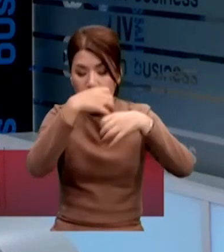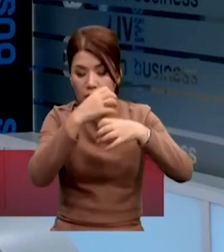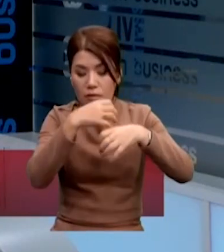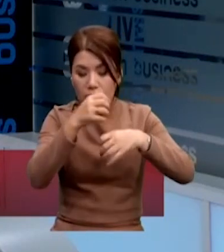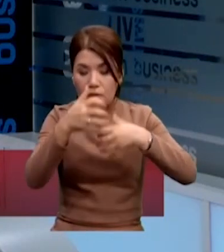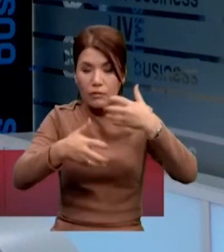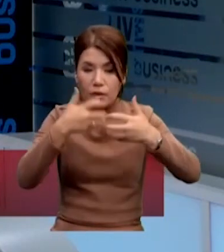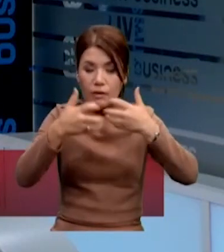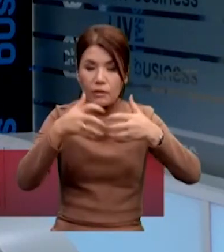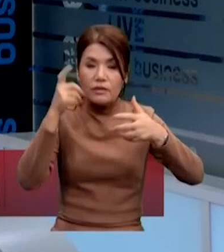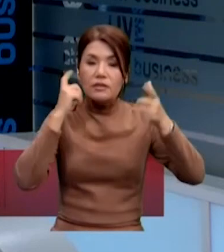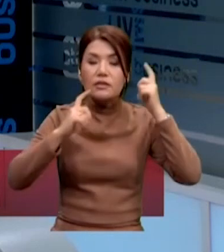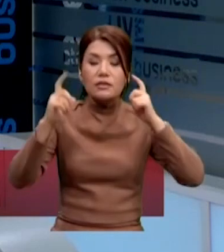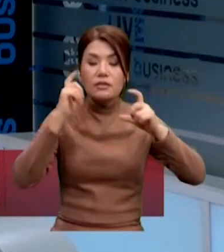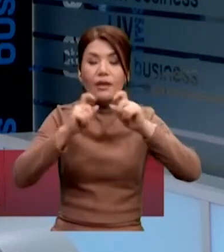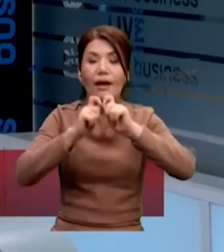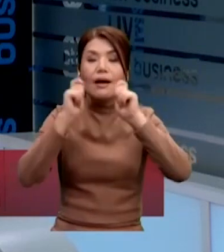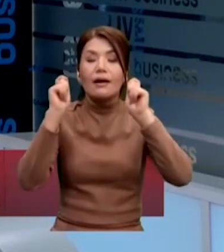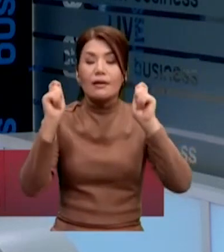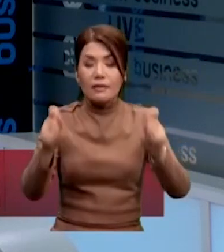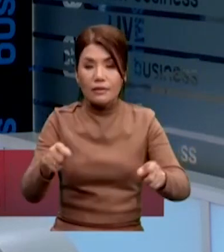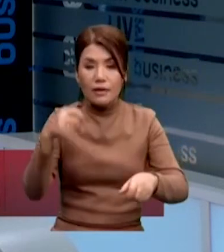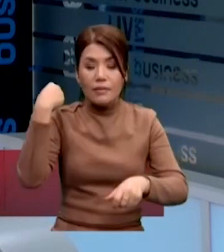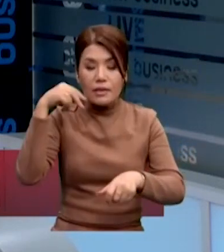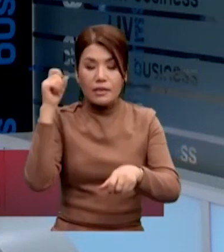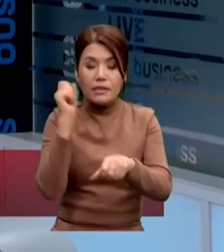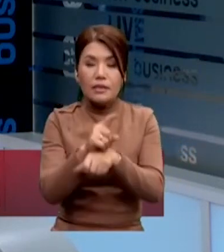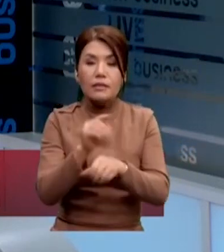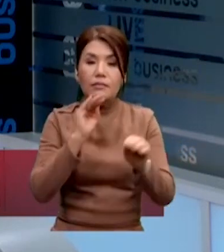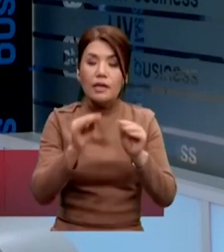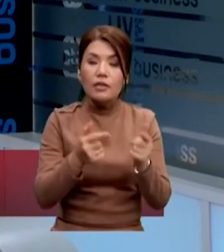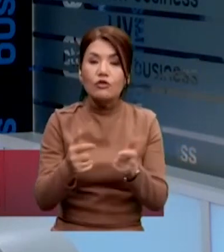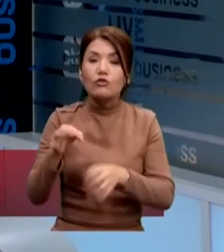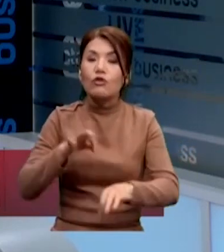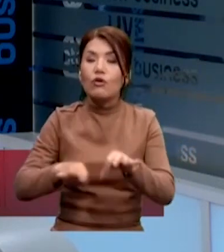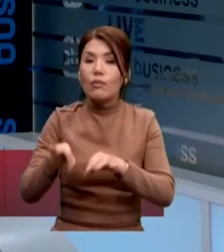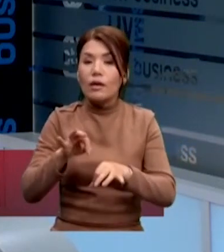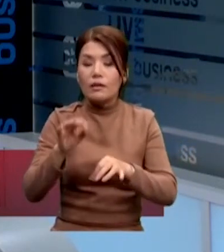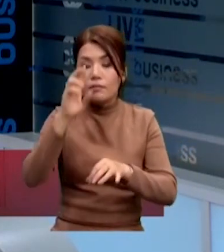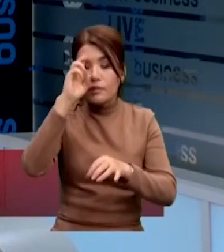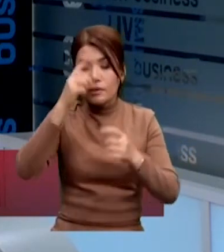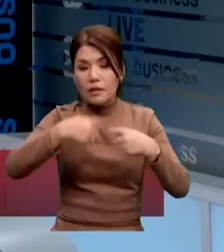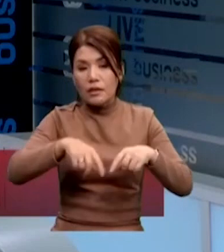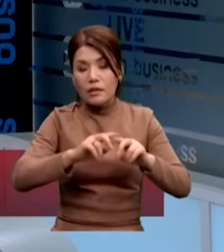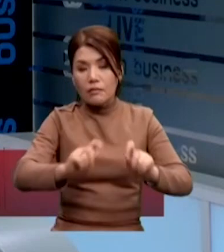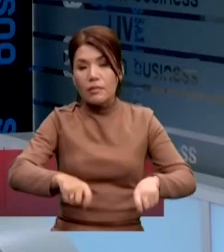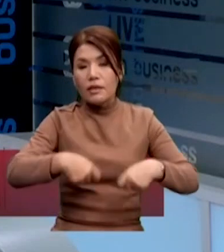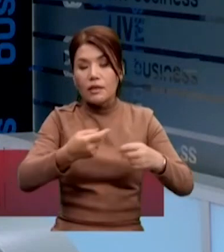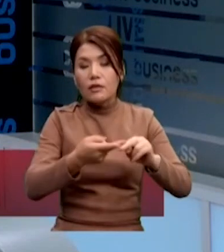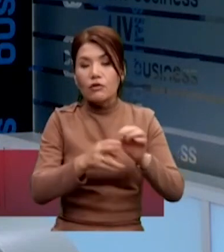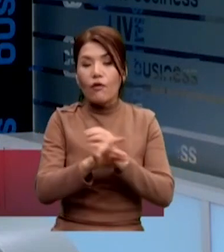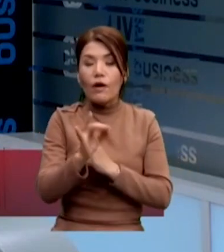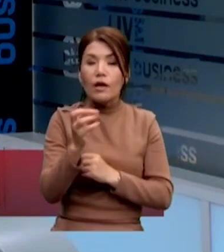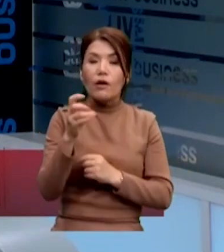және ирригация министрлігі мәлімдеді. Президенттің тапсырмасына сай әзірленген жоба үкімет қарауына ұсынылды. Ал экологтар